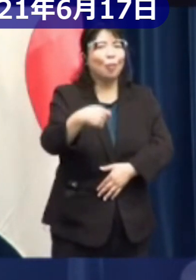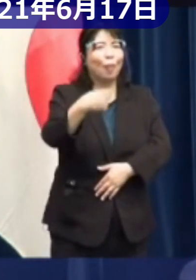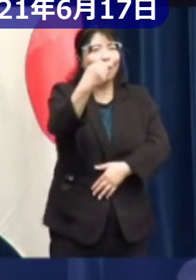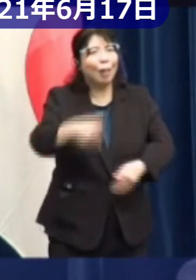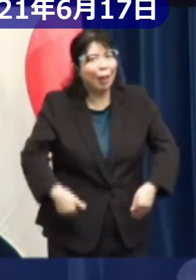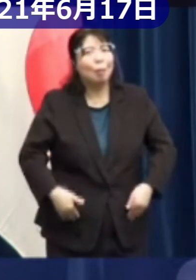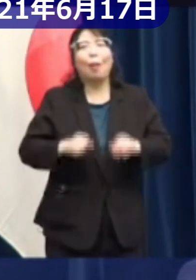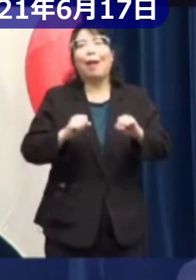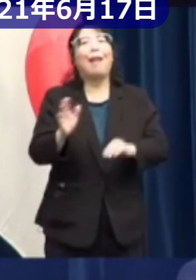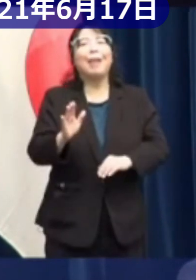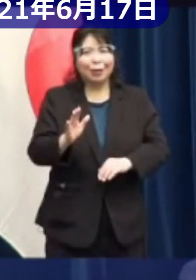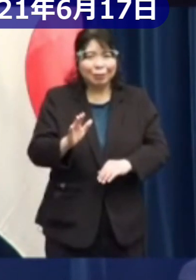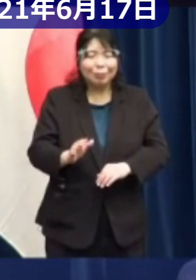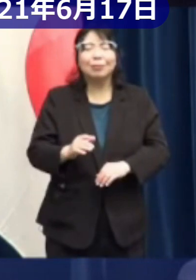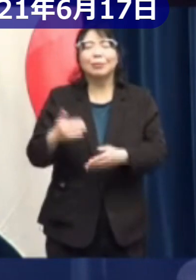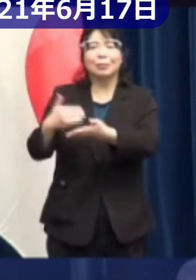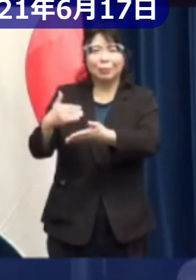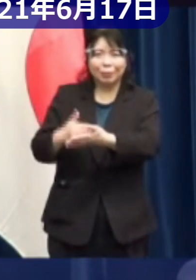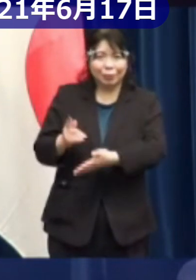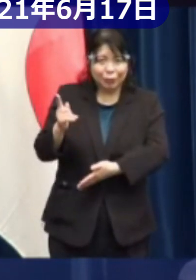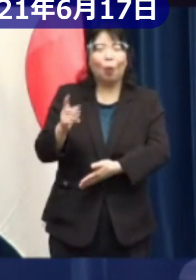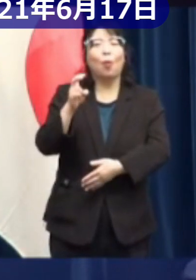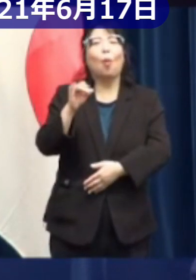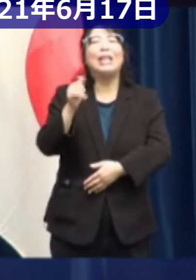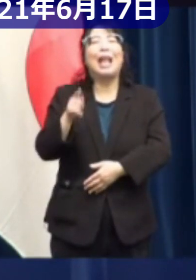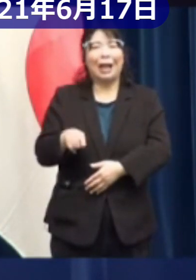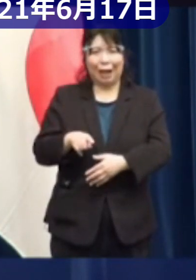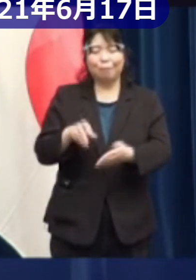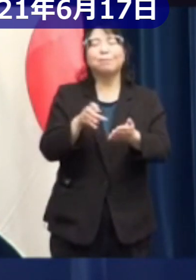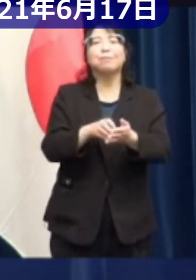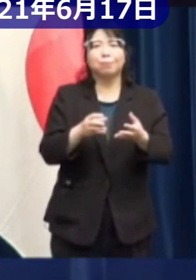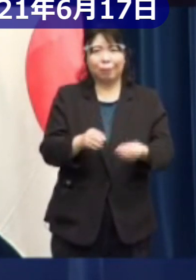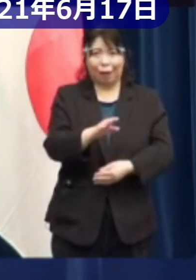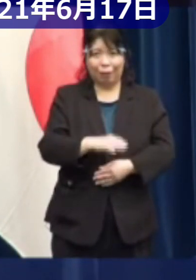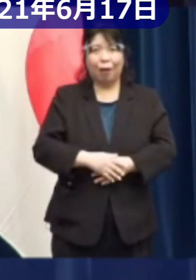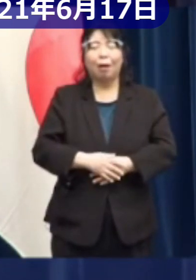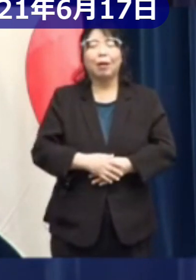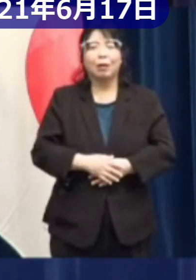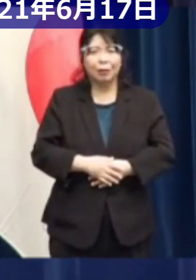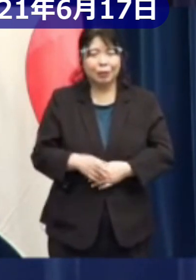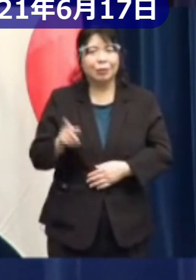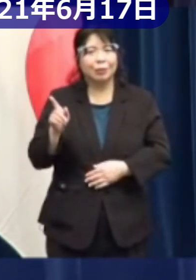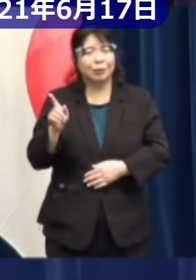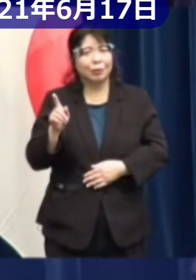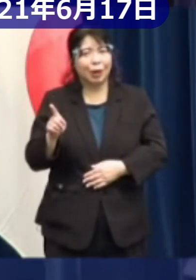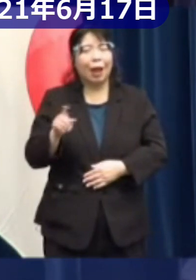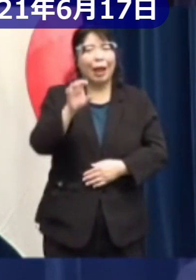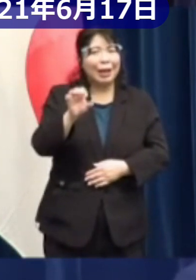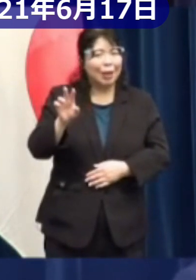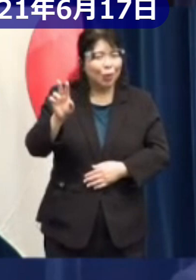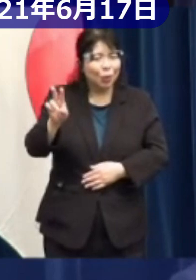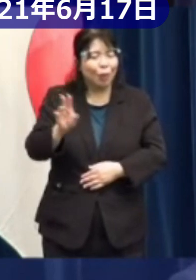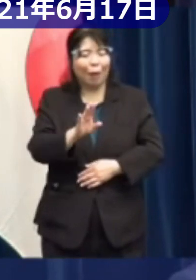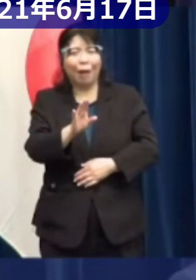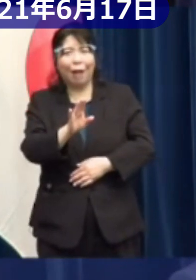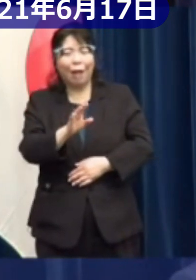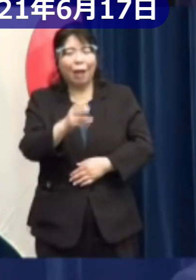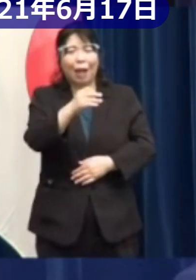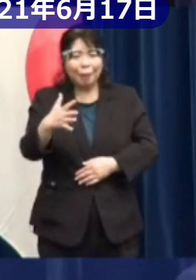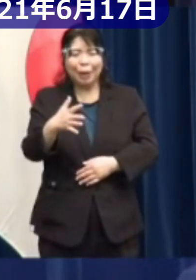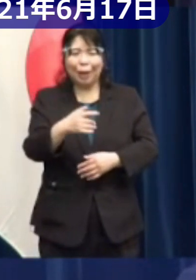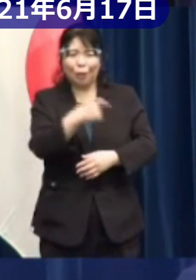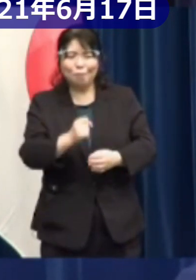違いを説明したとロイターが報じております。バイデン大統領が、対中強硬姿勢に傾くのに対して EU は距離を置くと姿勢を示